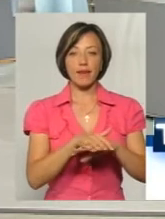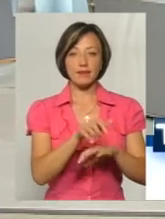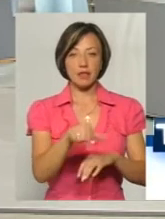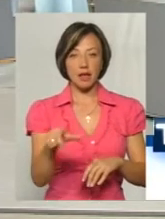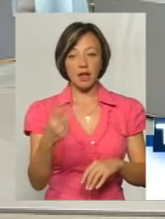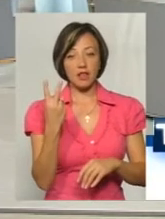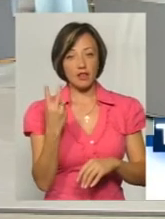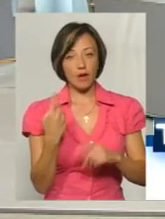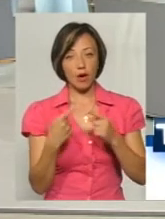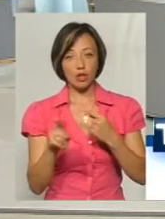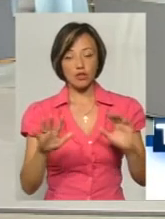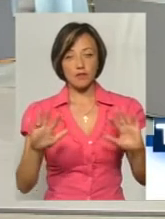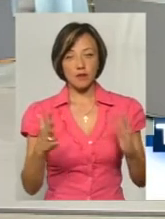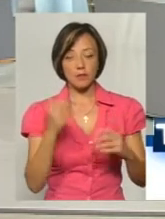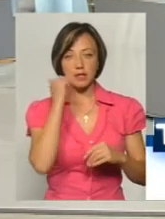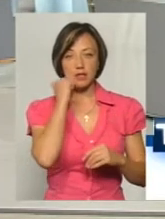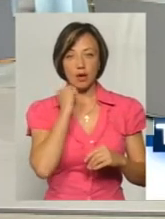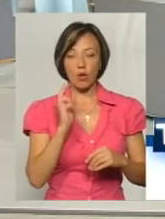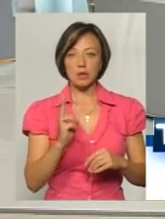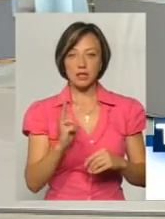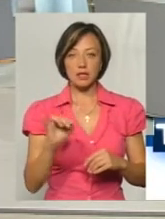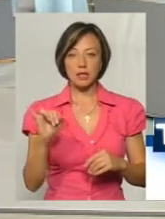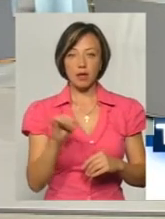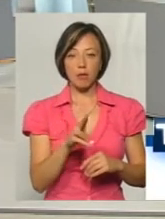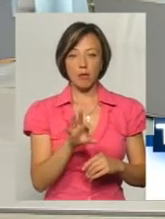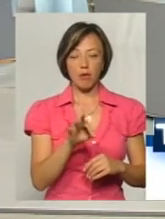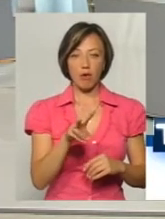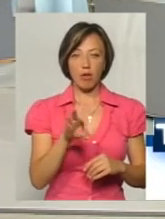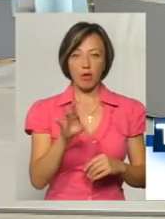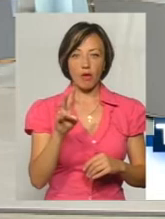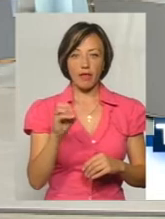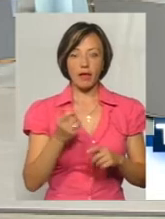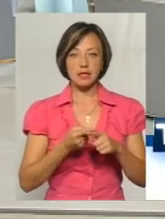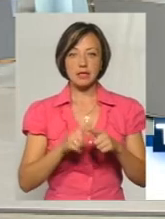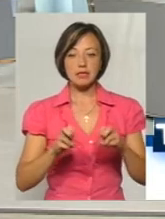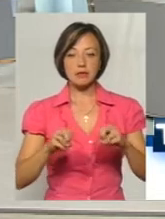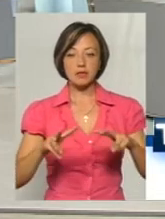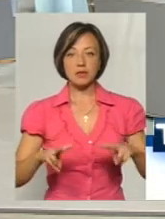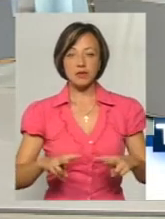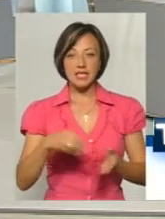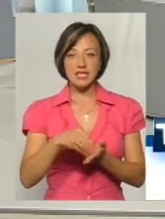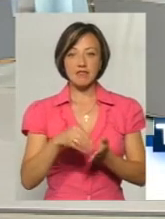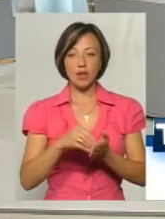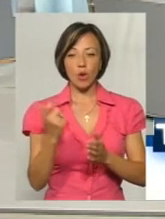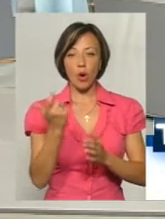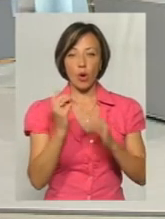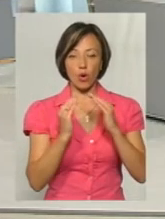2 інших випадки – Старокостянтинів і Полонне – це були спеціалізовані свиногосподарства.